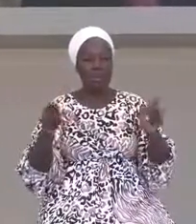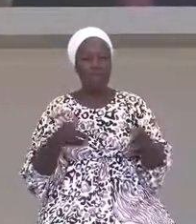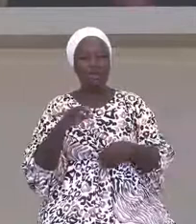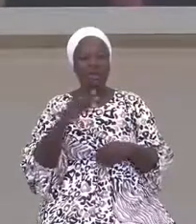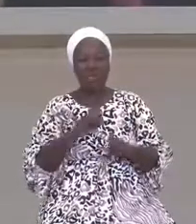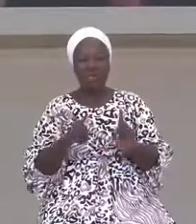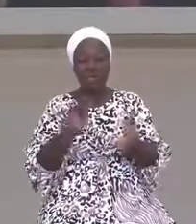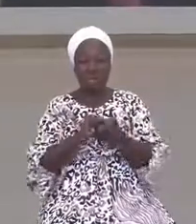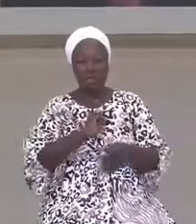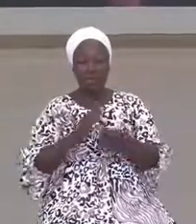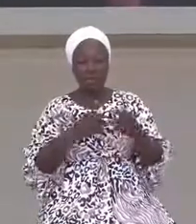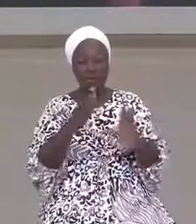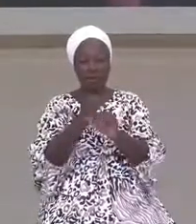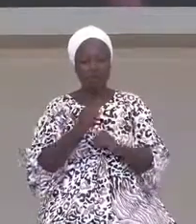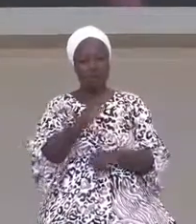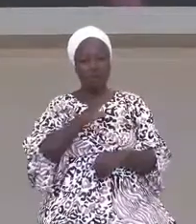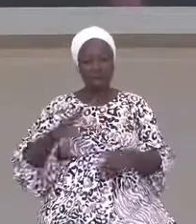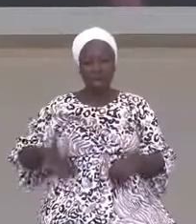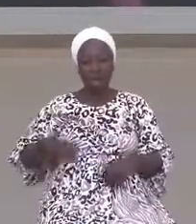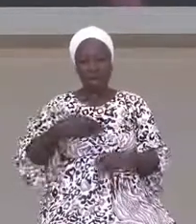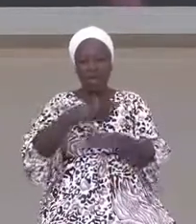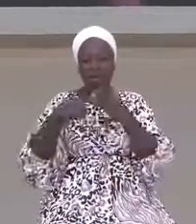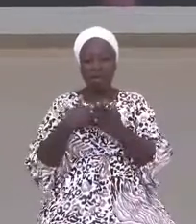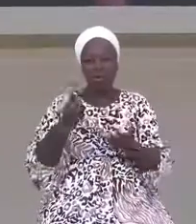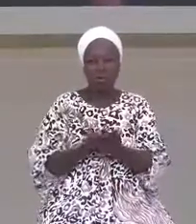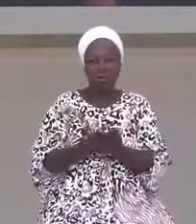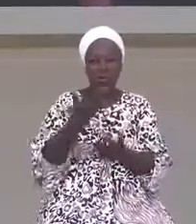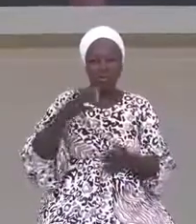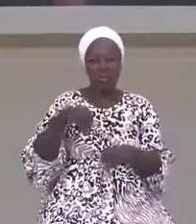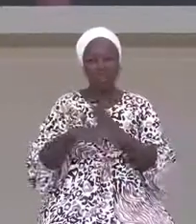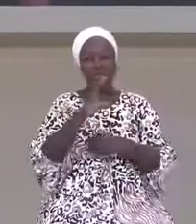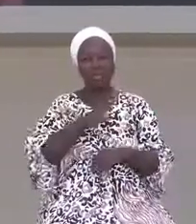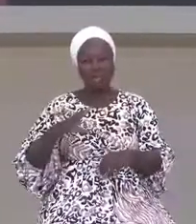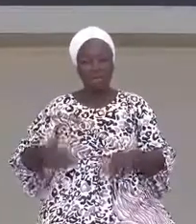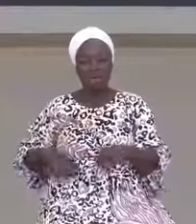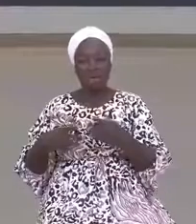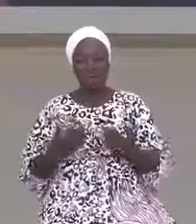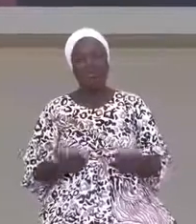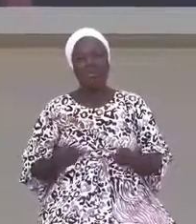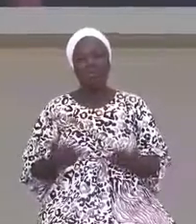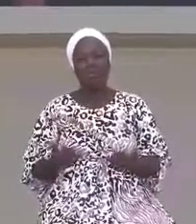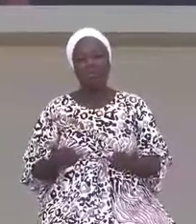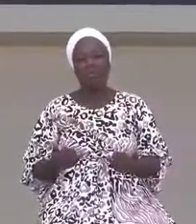Christ et toutes les richesses en Christ. Deuxième élément,